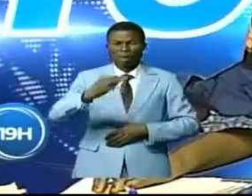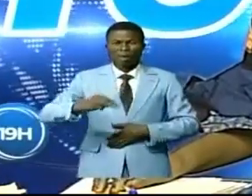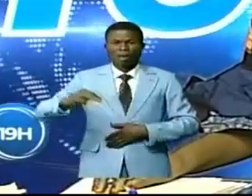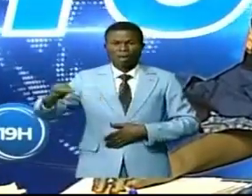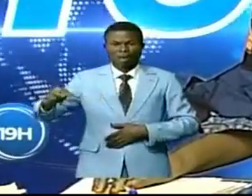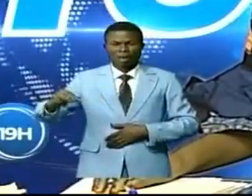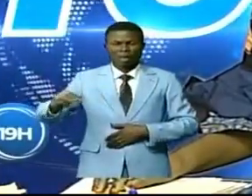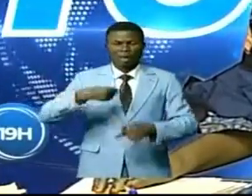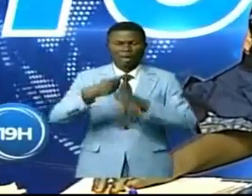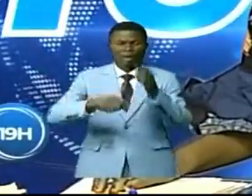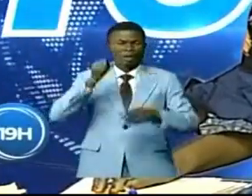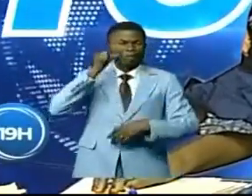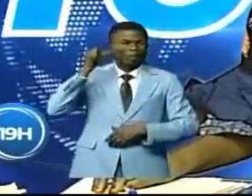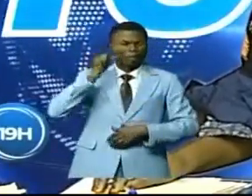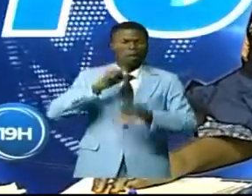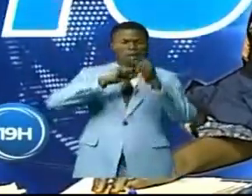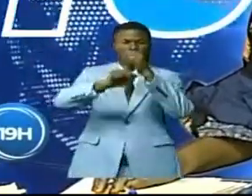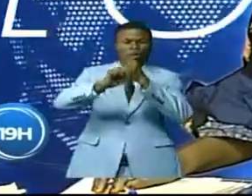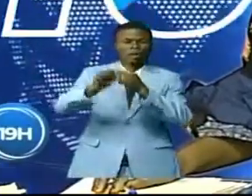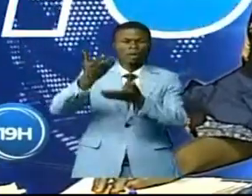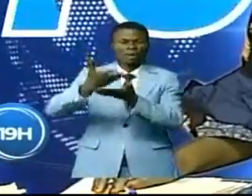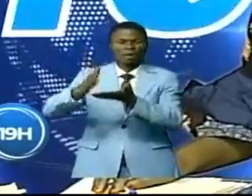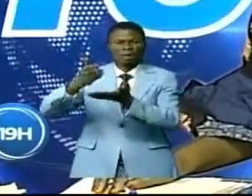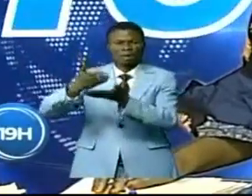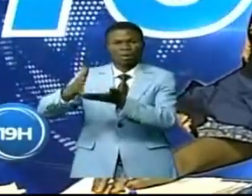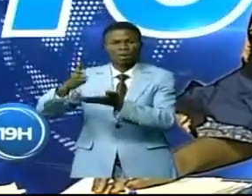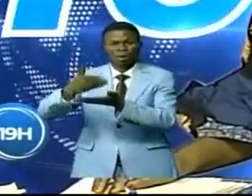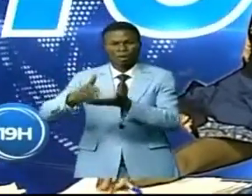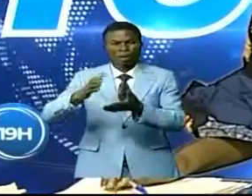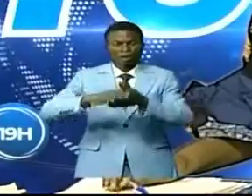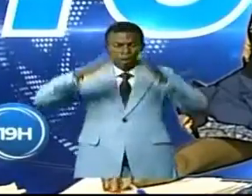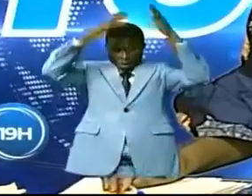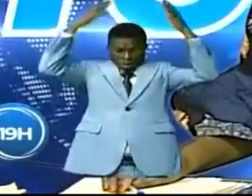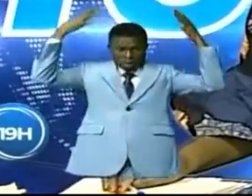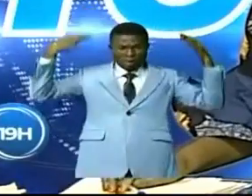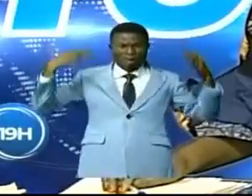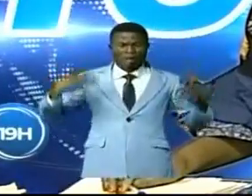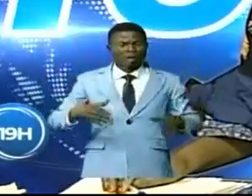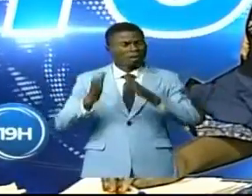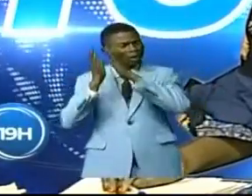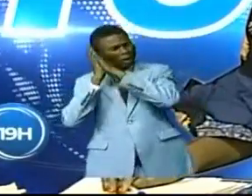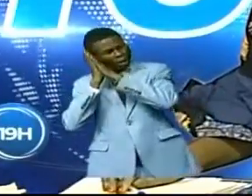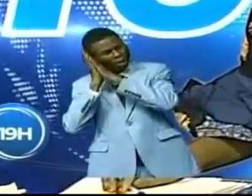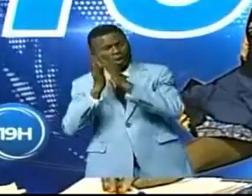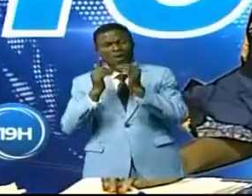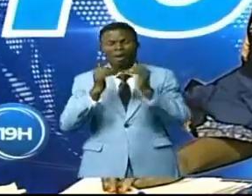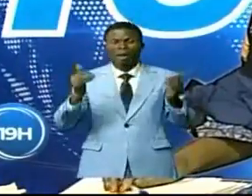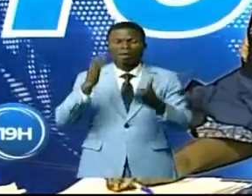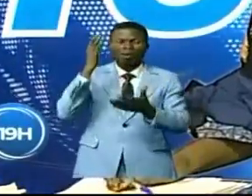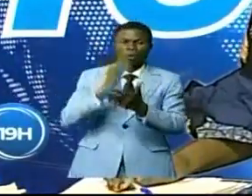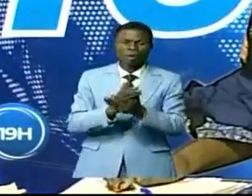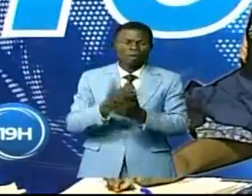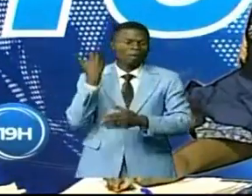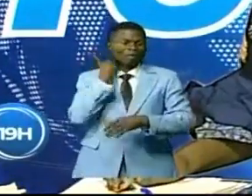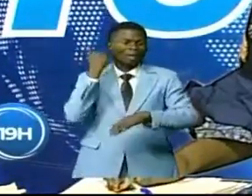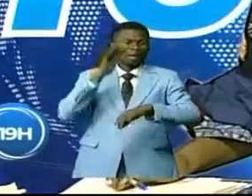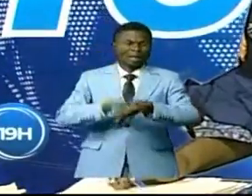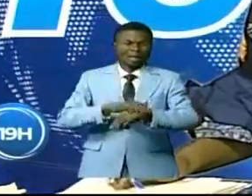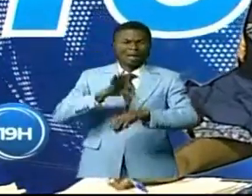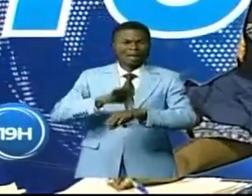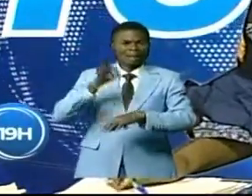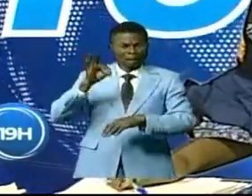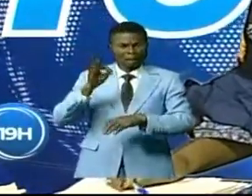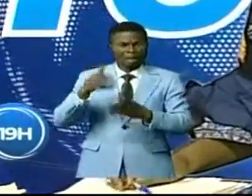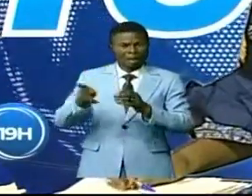lancé hier la campagne de distribution de moustiquaires imprégnés pour lutter contre le paludisme dans